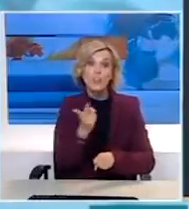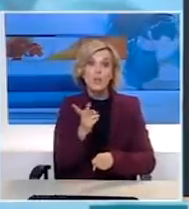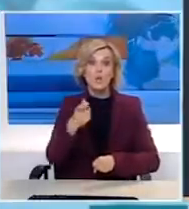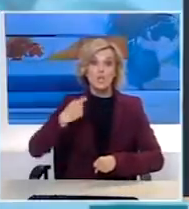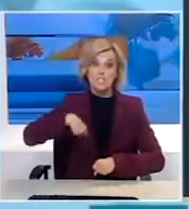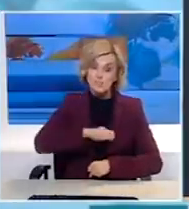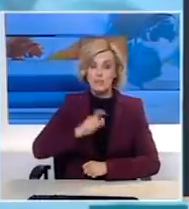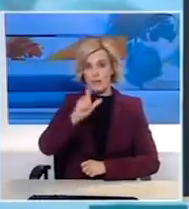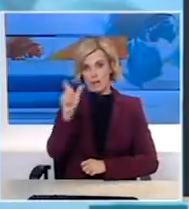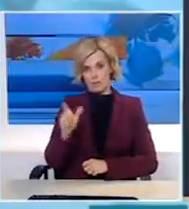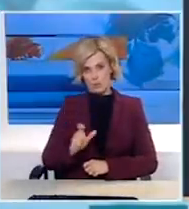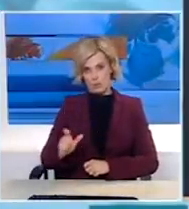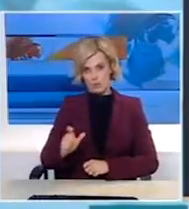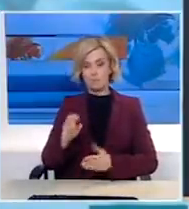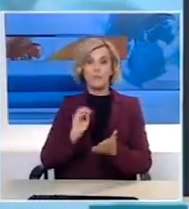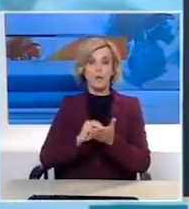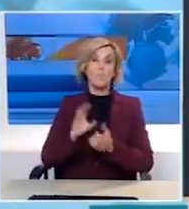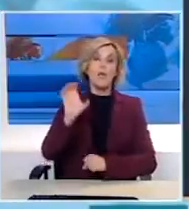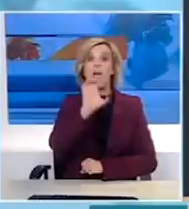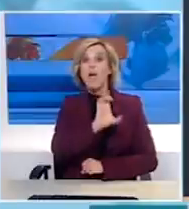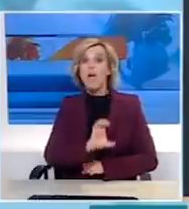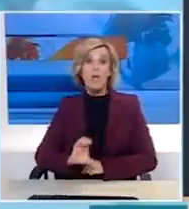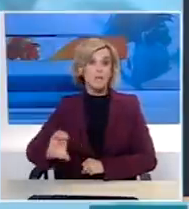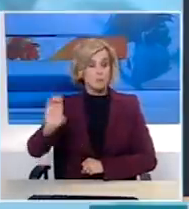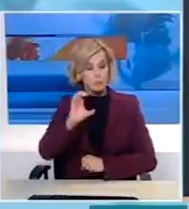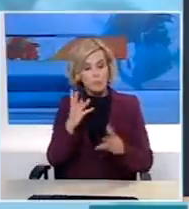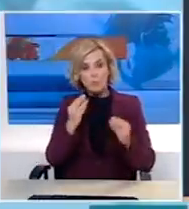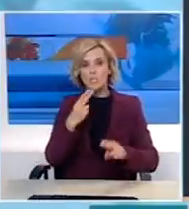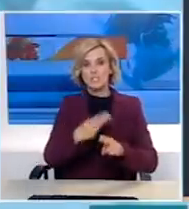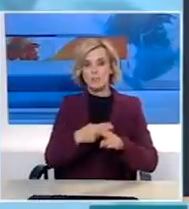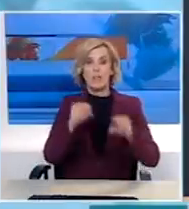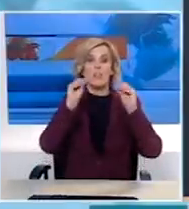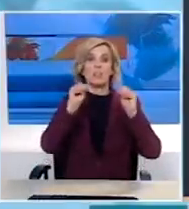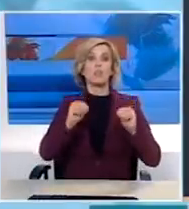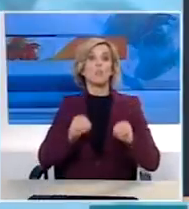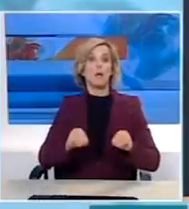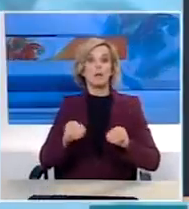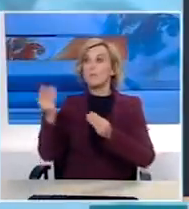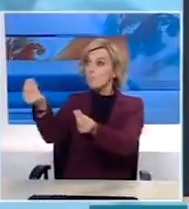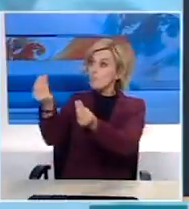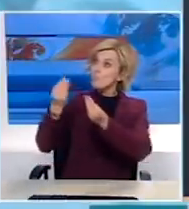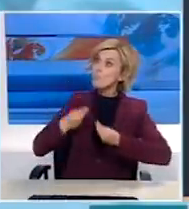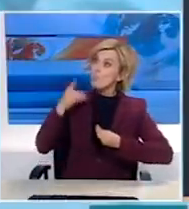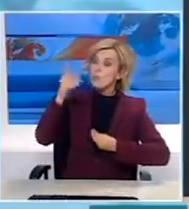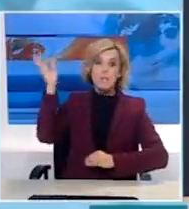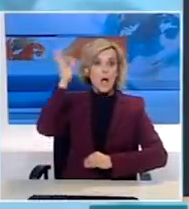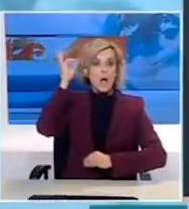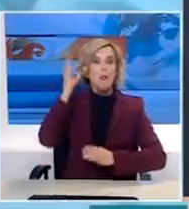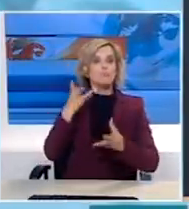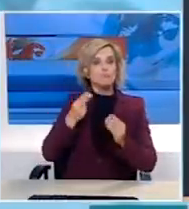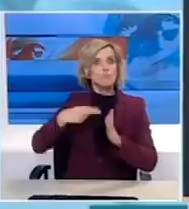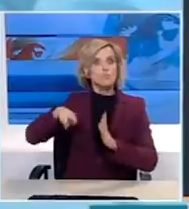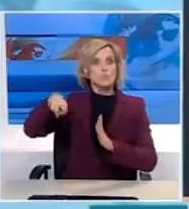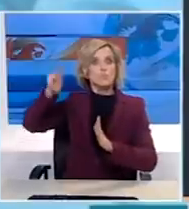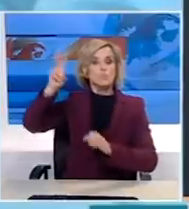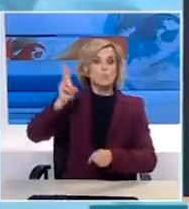Επίσης, από τον ευρωπαϊκό χώρο, είναι πολύ σημαντικά τα δεδομένα από την Γαλλία, η οποία καταγράφει πολύ υψηλό αριθμό